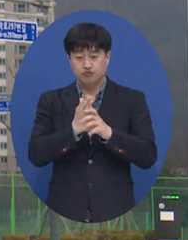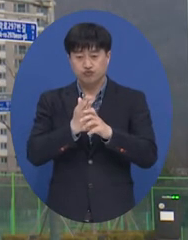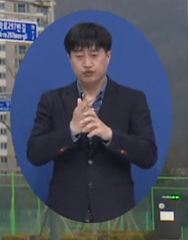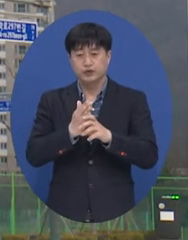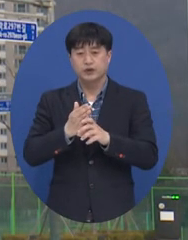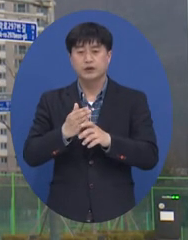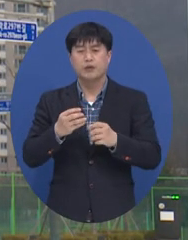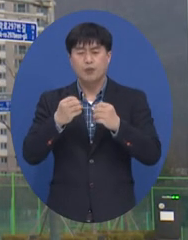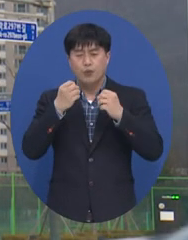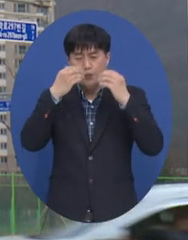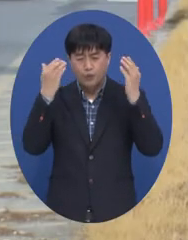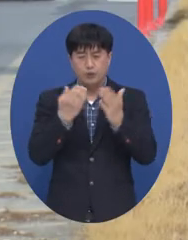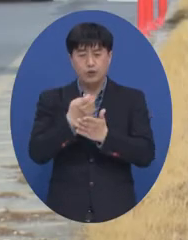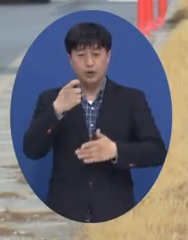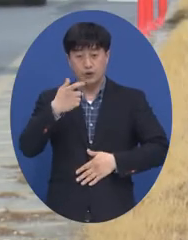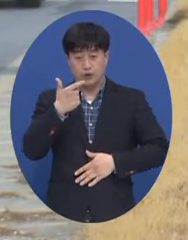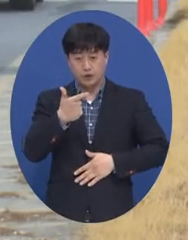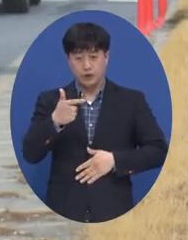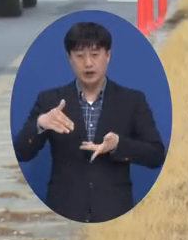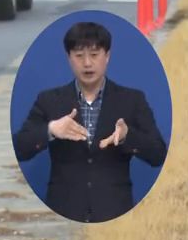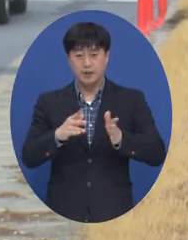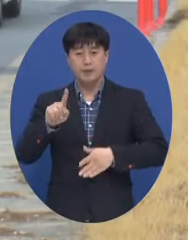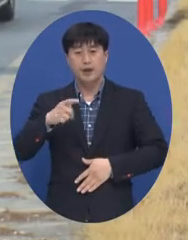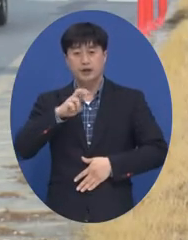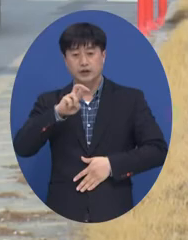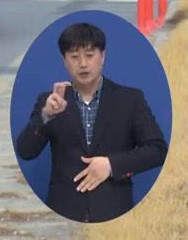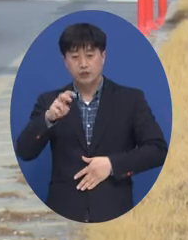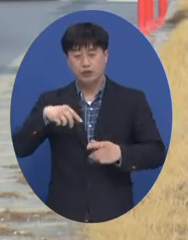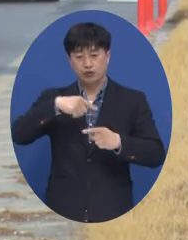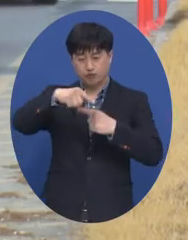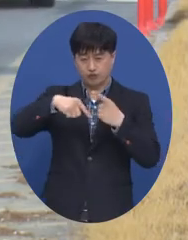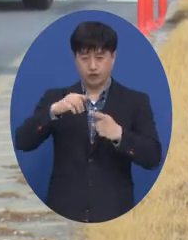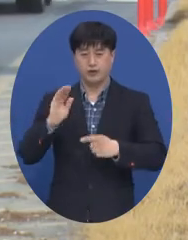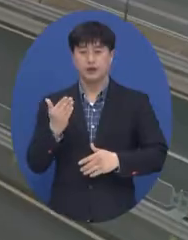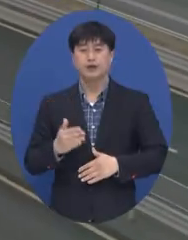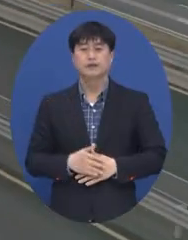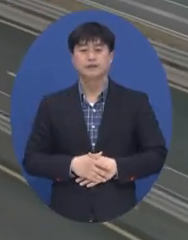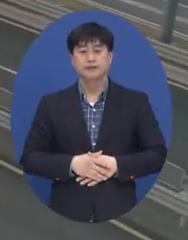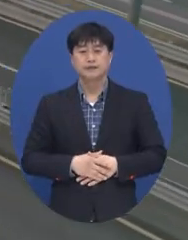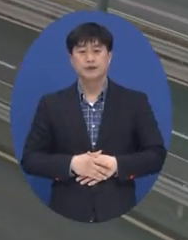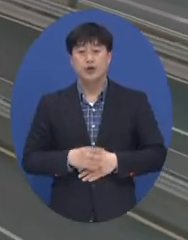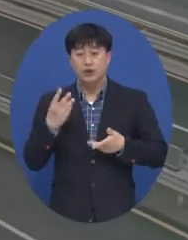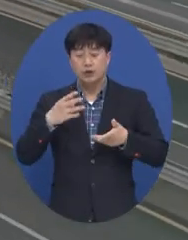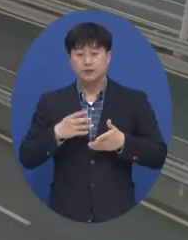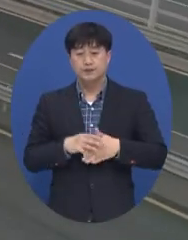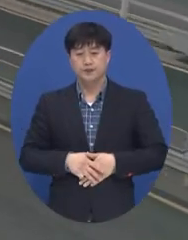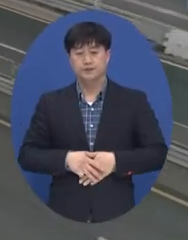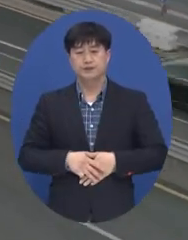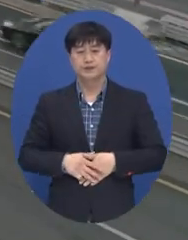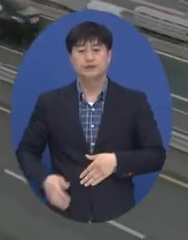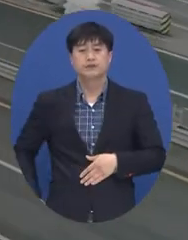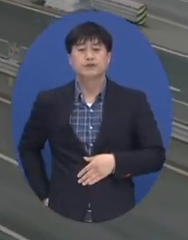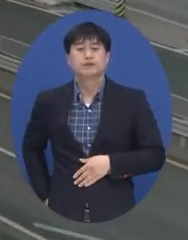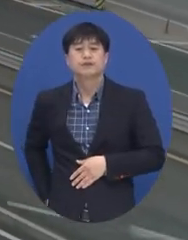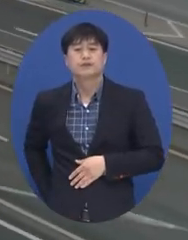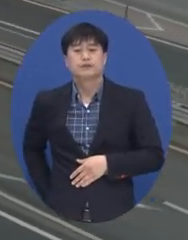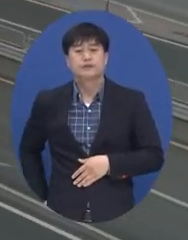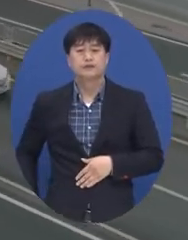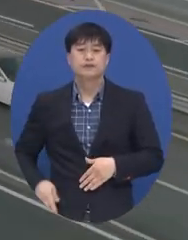개발 지구까지 총 16개 노선 120대의 버스를 운영합니다. 경기줄TV 김태희입니다.